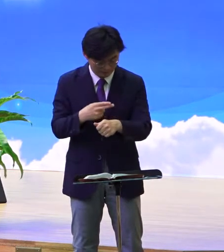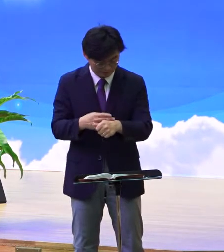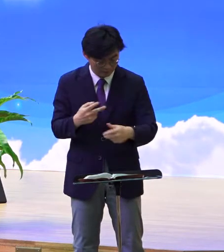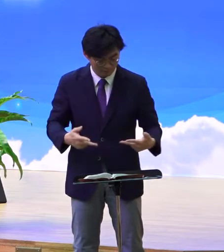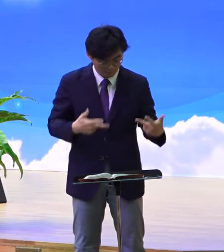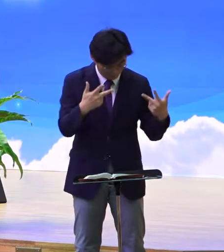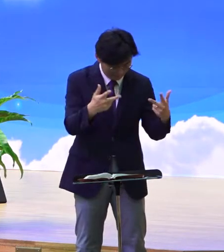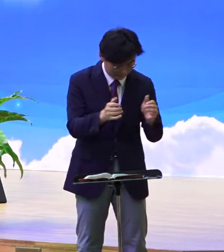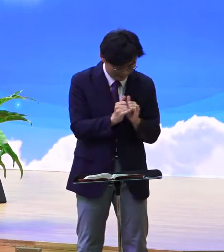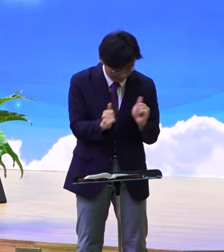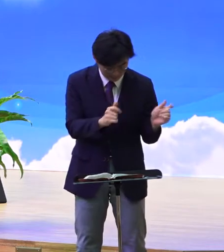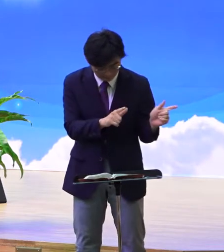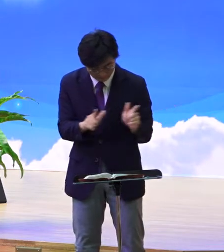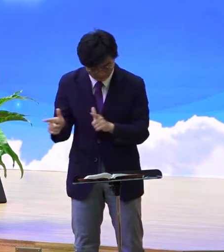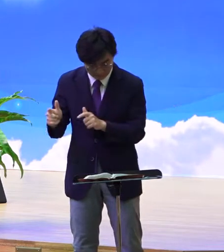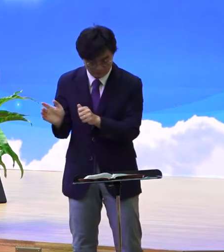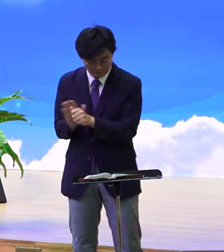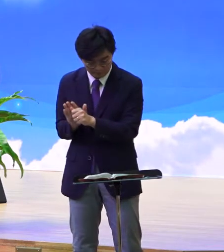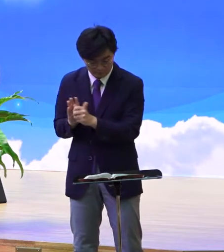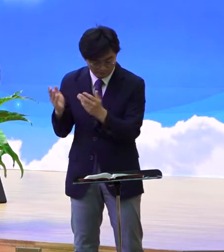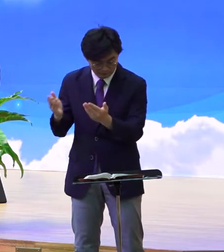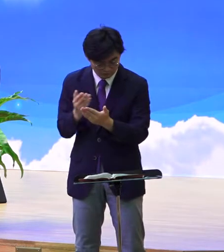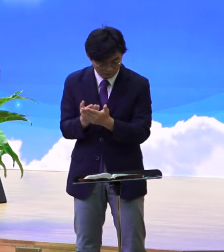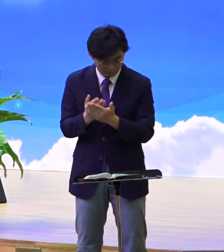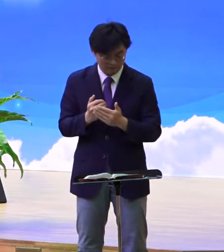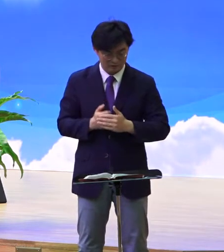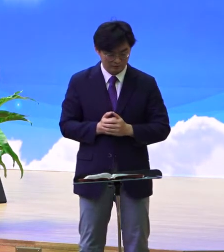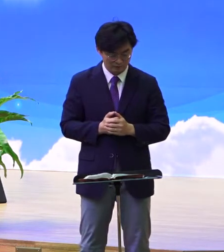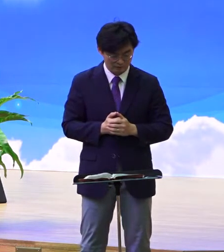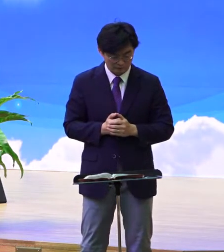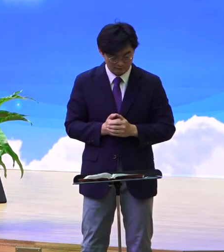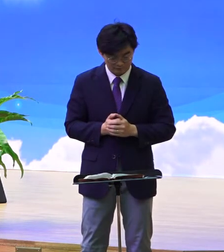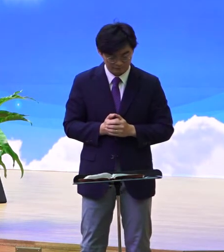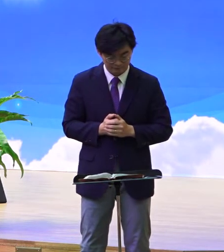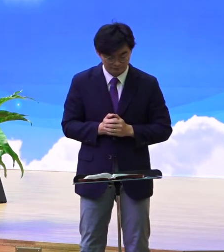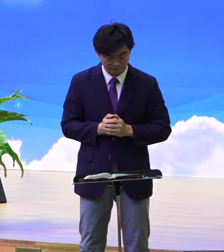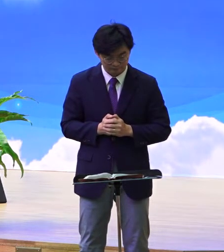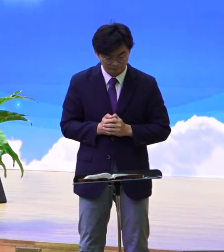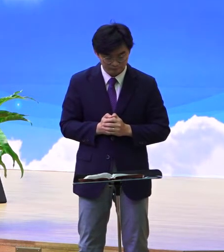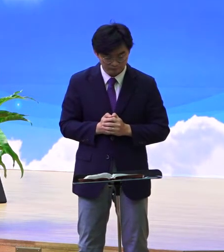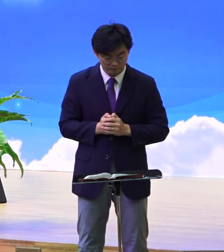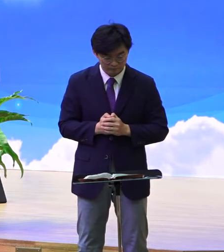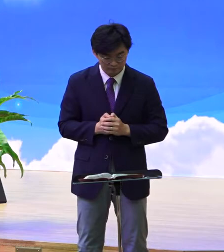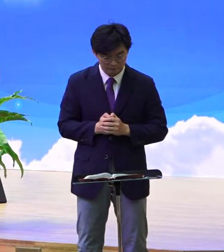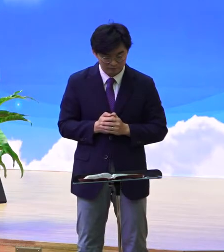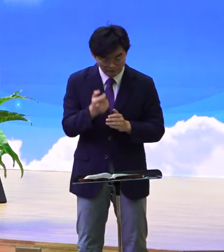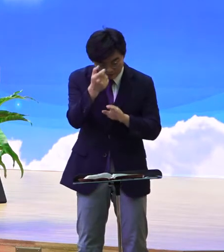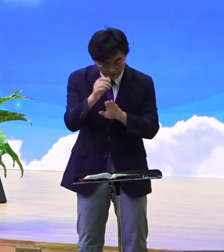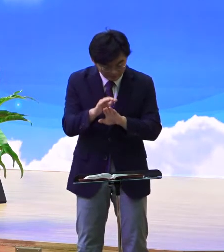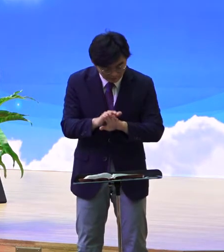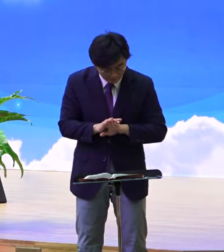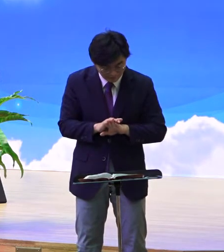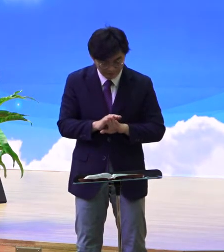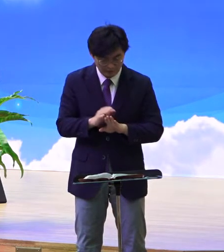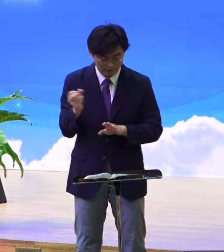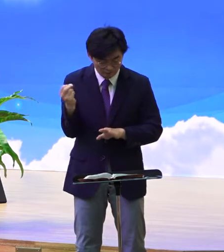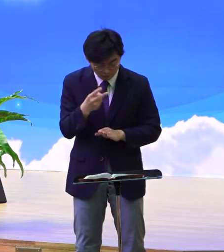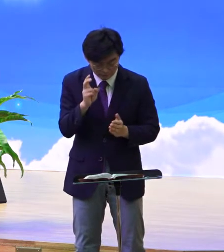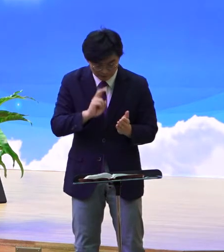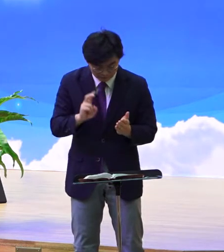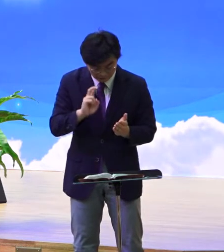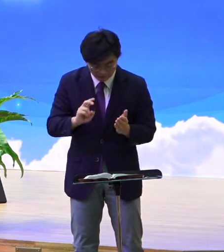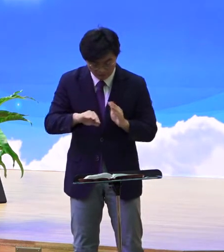성도들에게 복을 허락하시고 감행을 기쁨으로 감당하게 하여 주옵소서. 이 예배와 찬양은